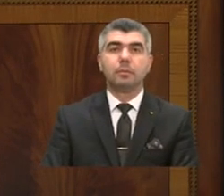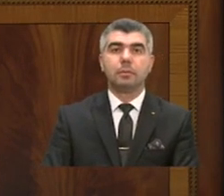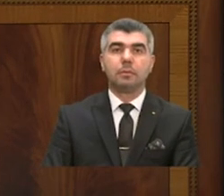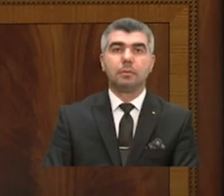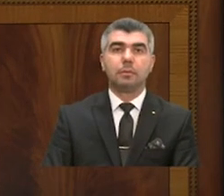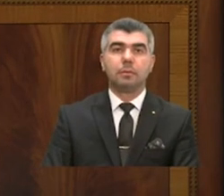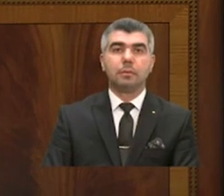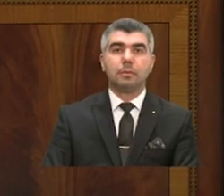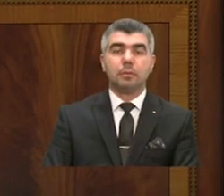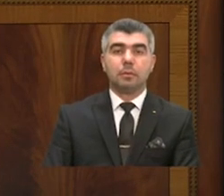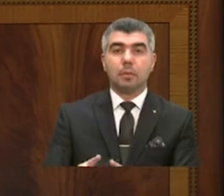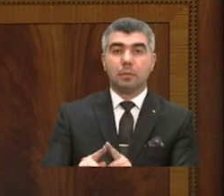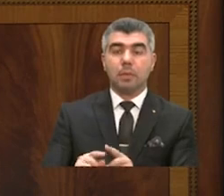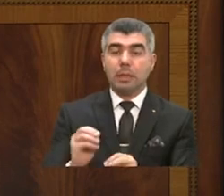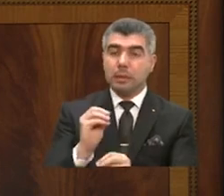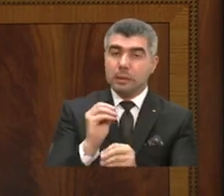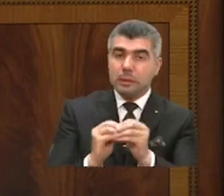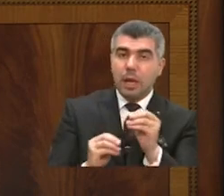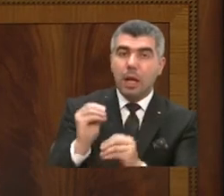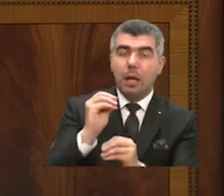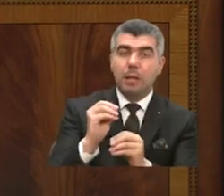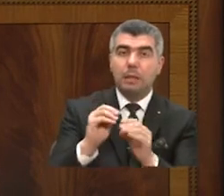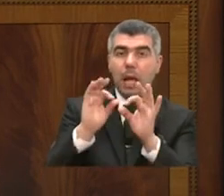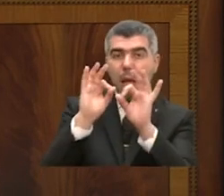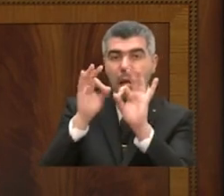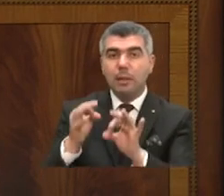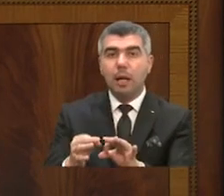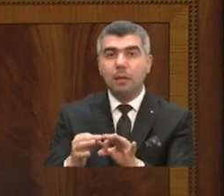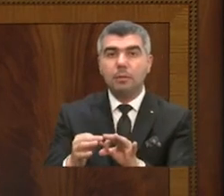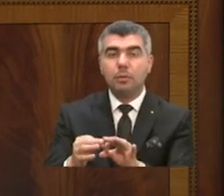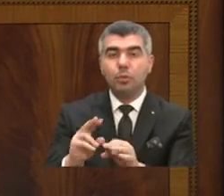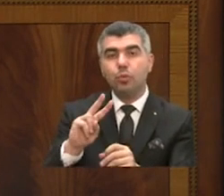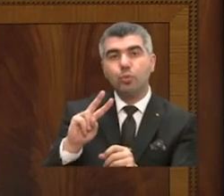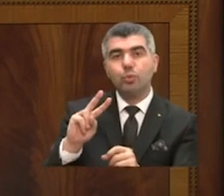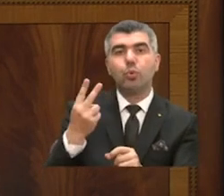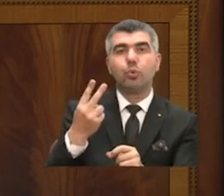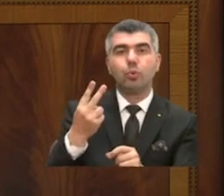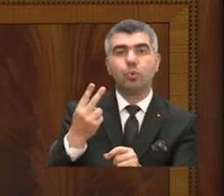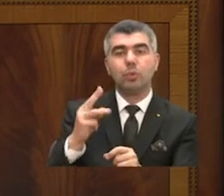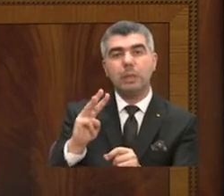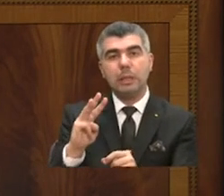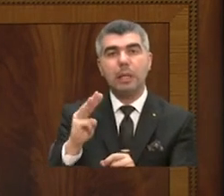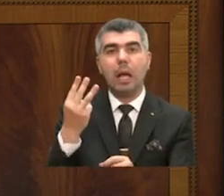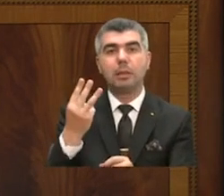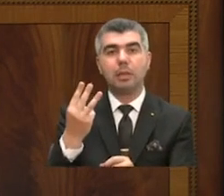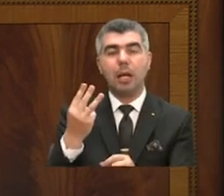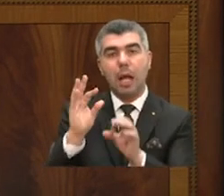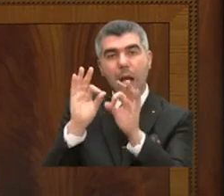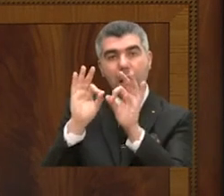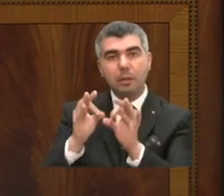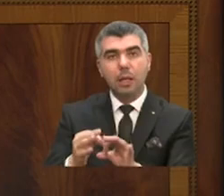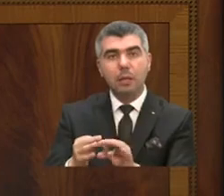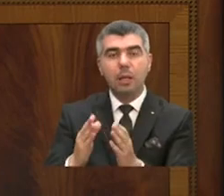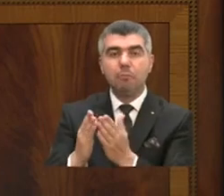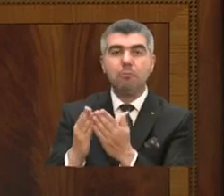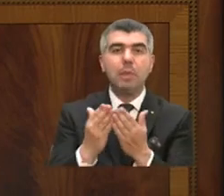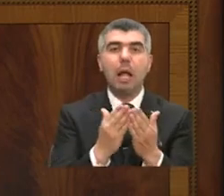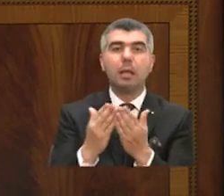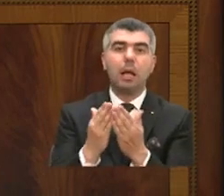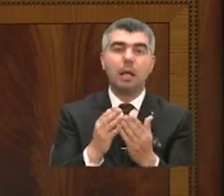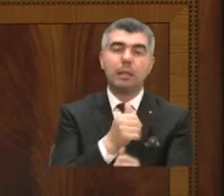من خلال مضاعفة أعضاء الأطباء المتخرجين مرتين وثلاث مرات أعداد خريجي مدارس